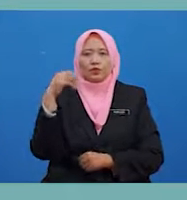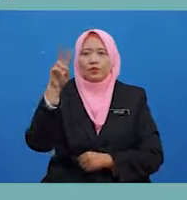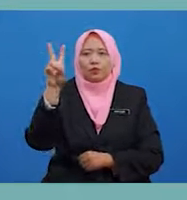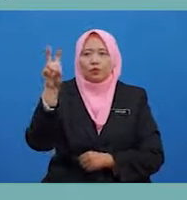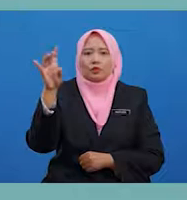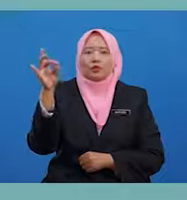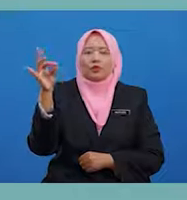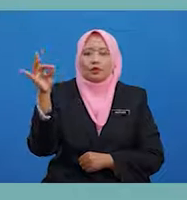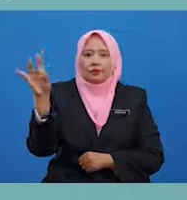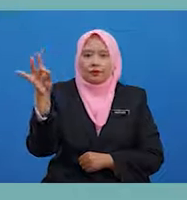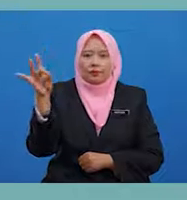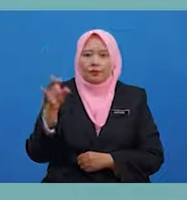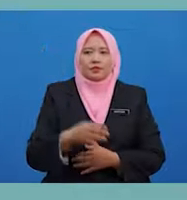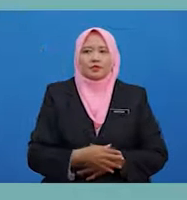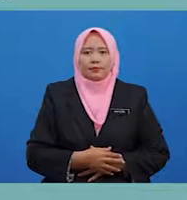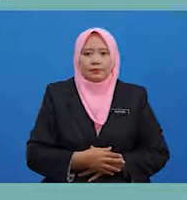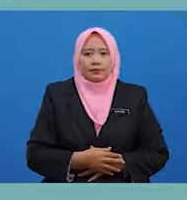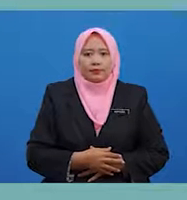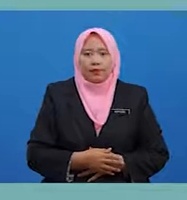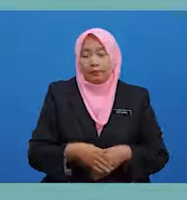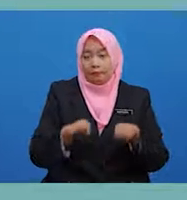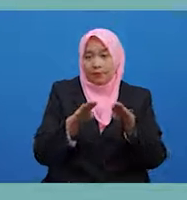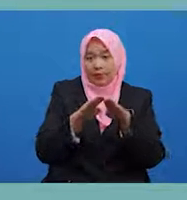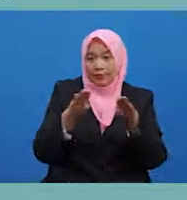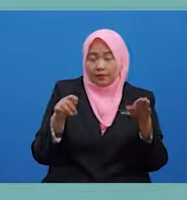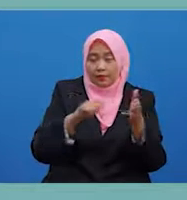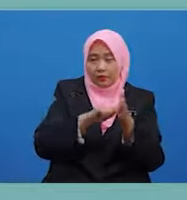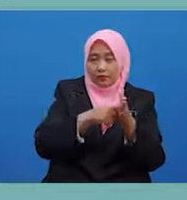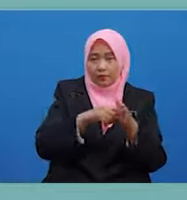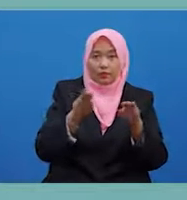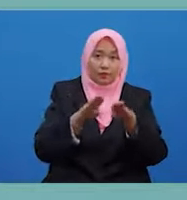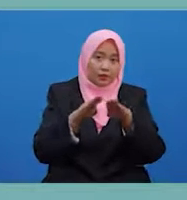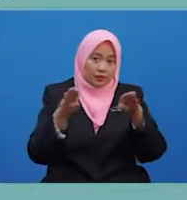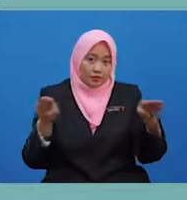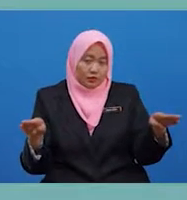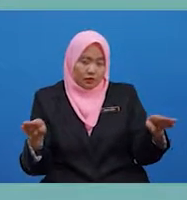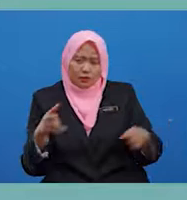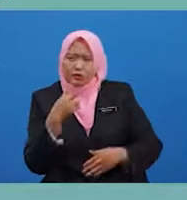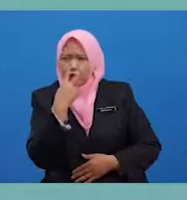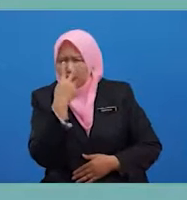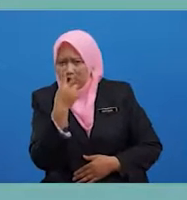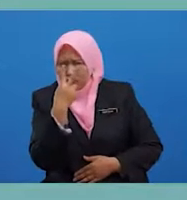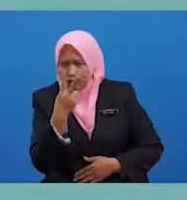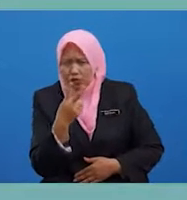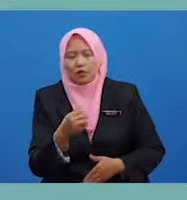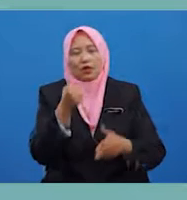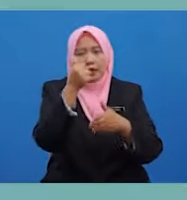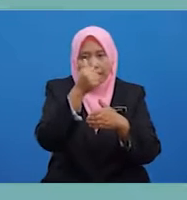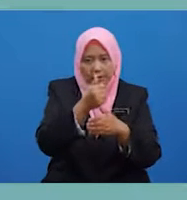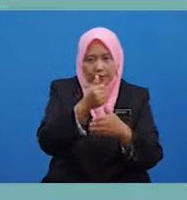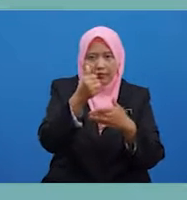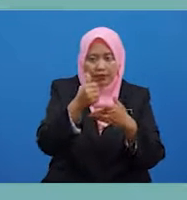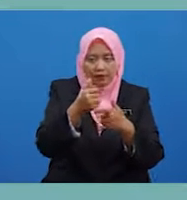Para pelajar, selain perkataan bandingkan, kamu juga perlu berikan perhatian kepada perkataan antara